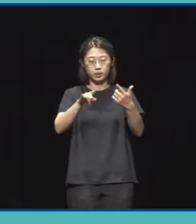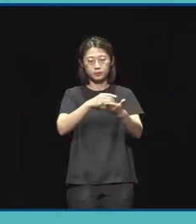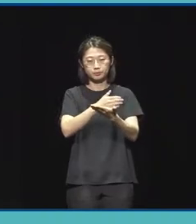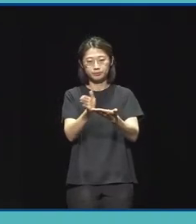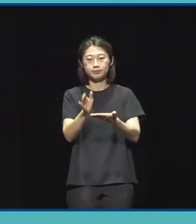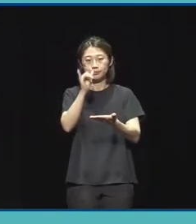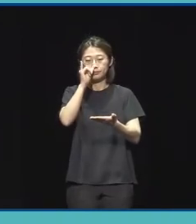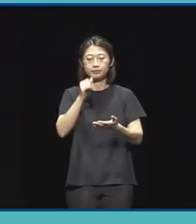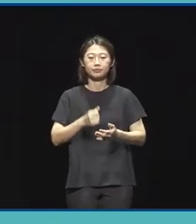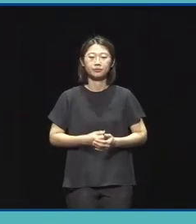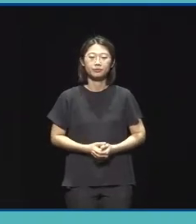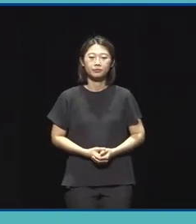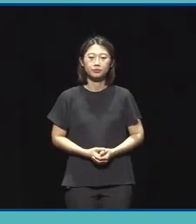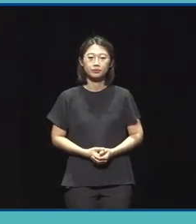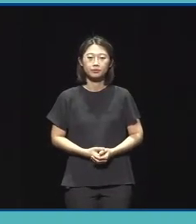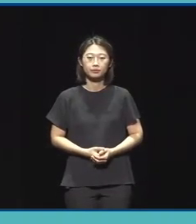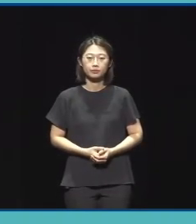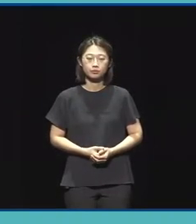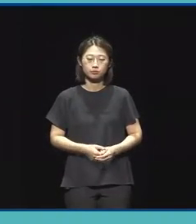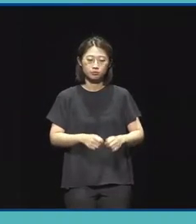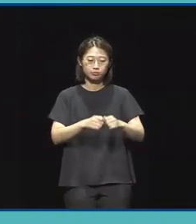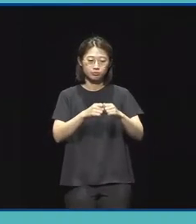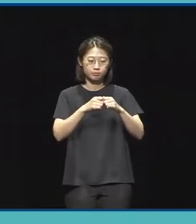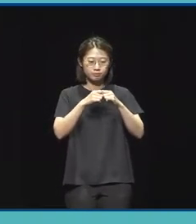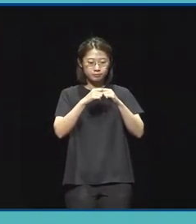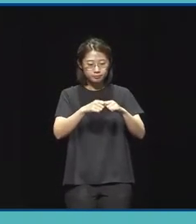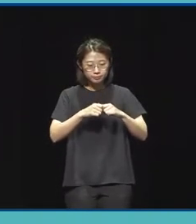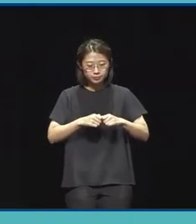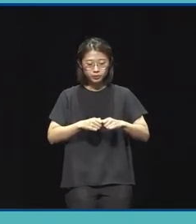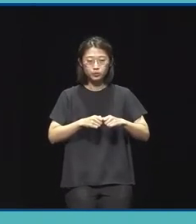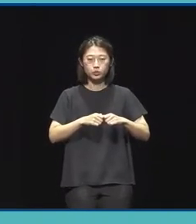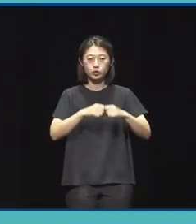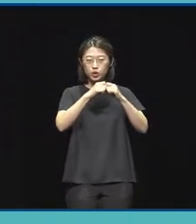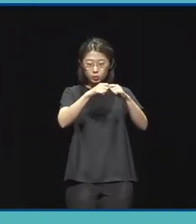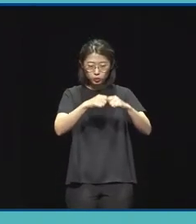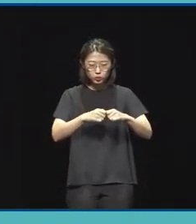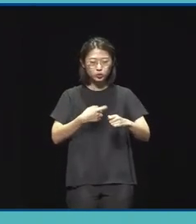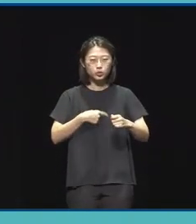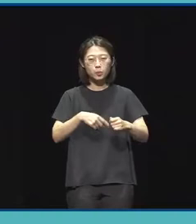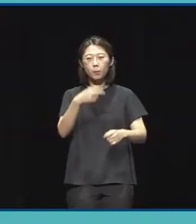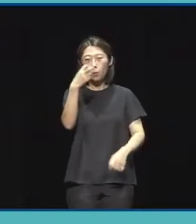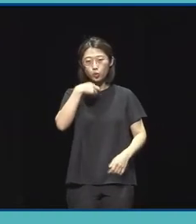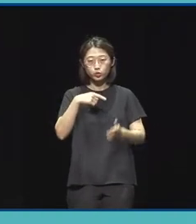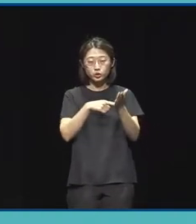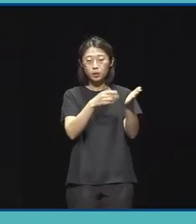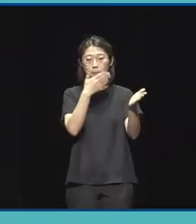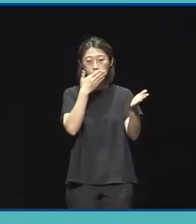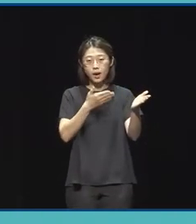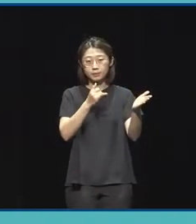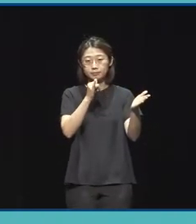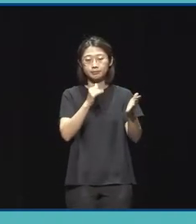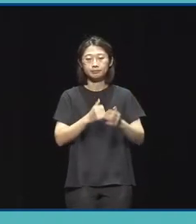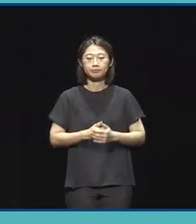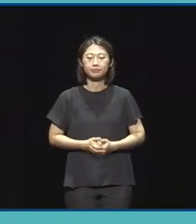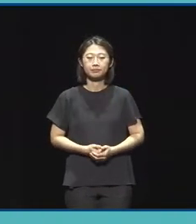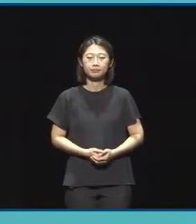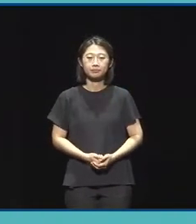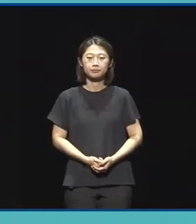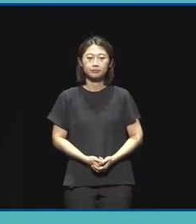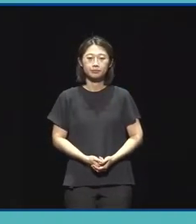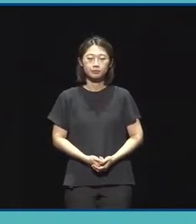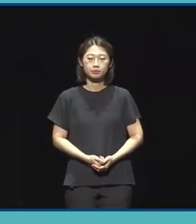저희가 신청을 받고 있고요 새분류는 유형별로 세분류는 복수로 신청이 선택이 가능하도록 지금 되어 있습니다